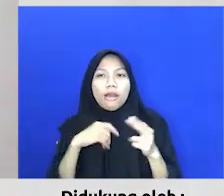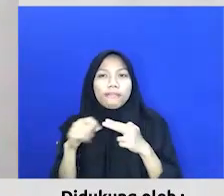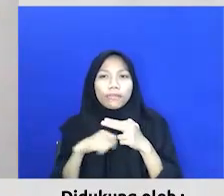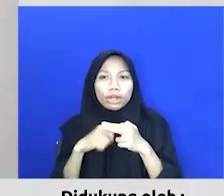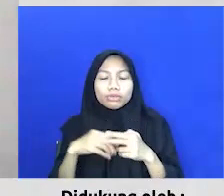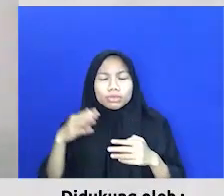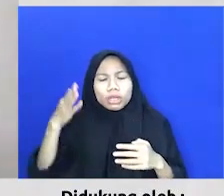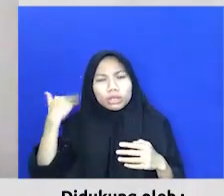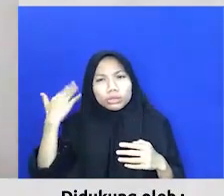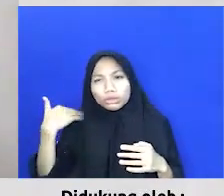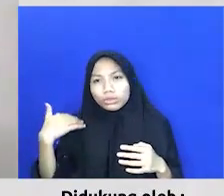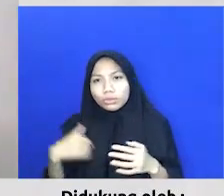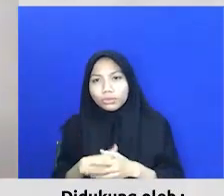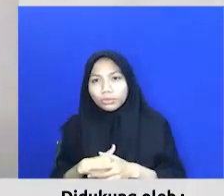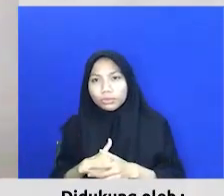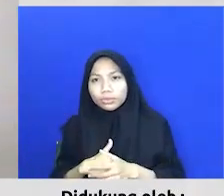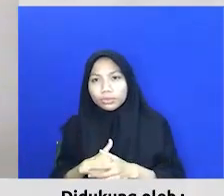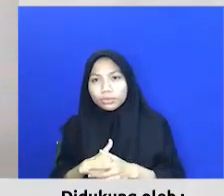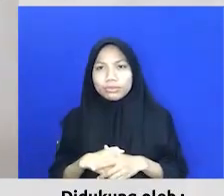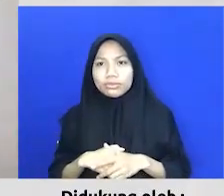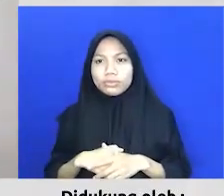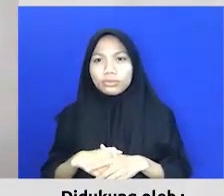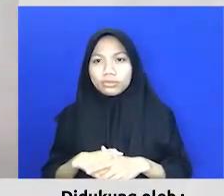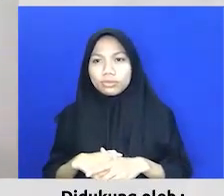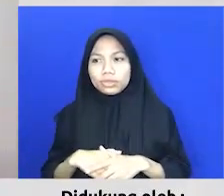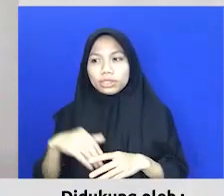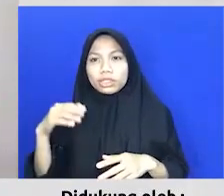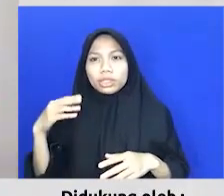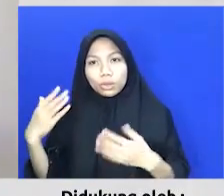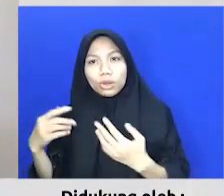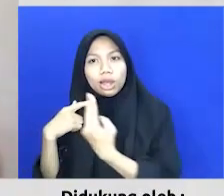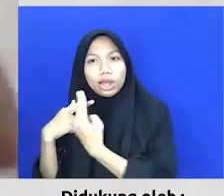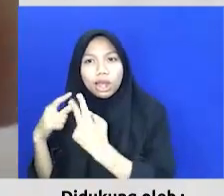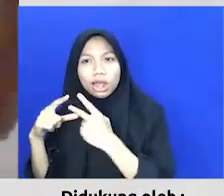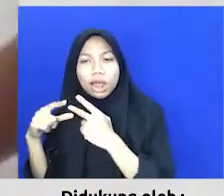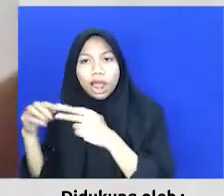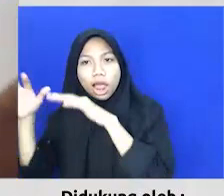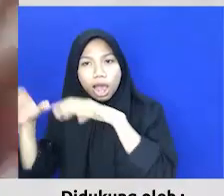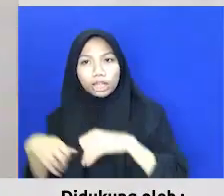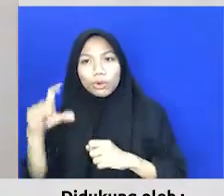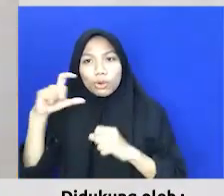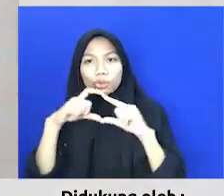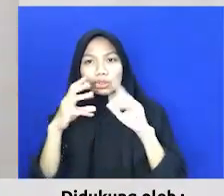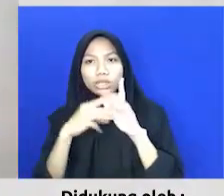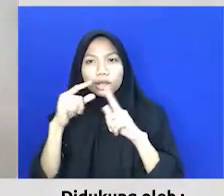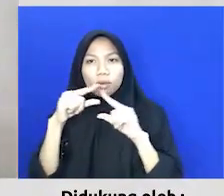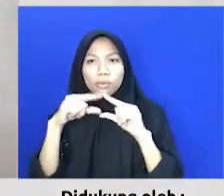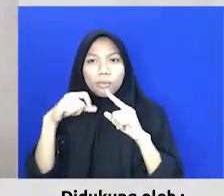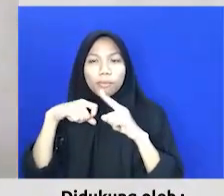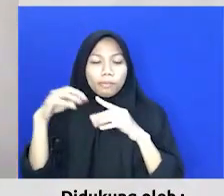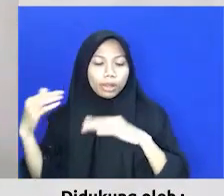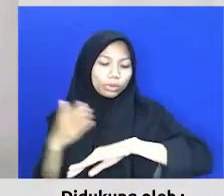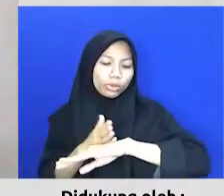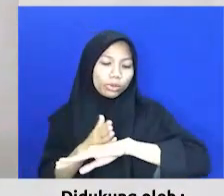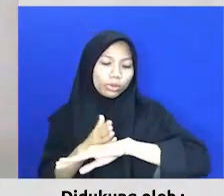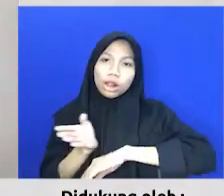filmmaker Indonesia pada saat itu. Jadi bahkan ketika saya menonton Harimau Campak, yang paling saya tandai, sebelumnya saya udah menandai dulu, Mas Riri udah nyatet nih ada satu pertanyaan